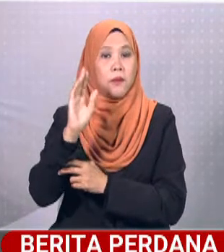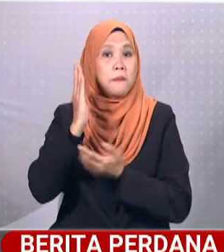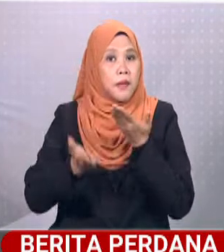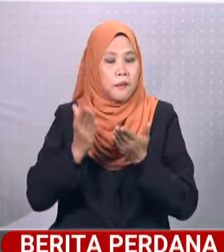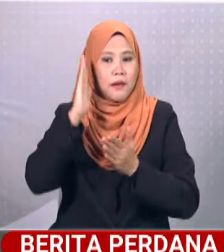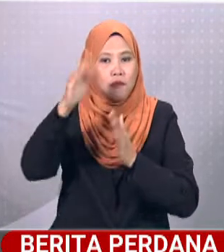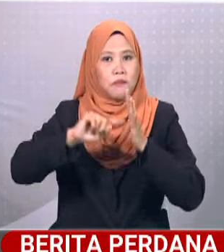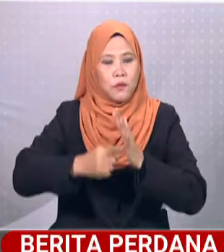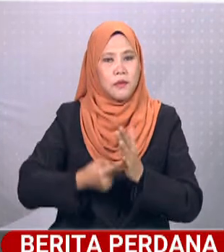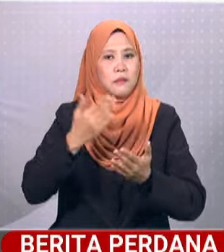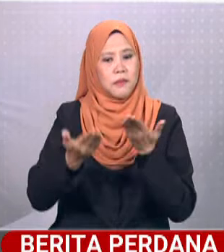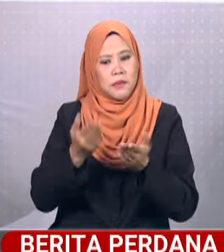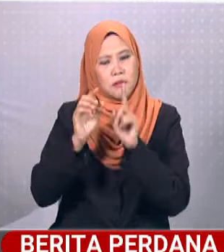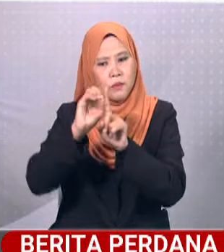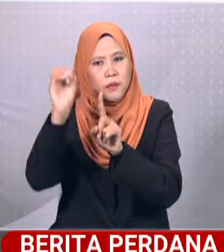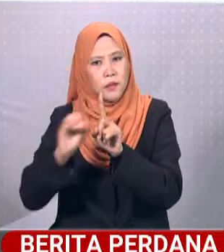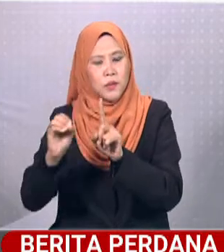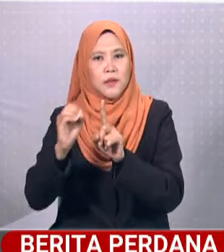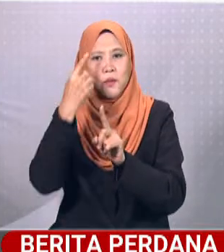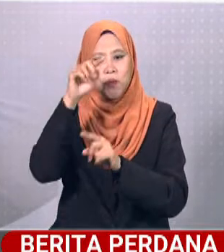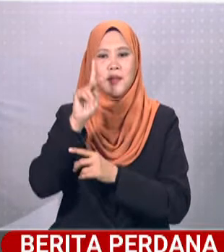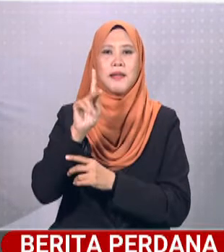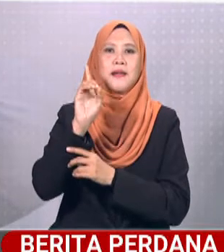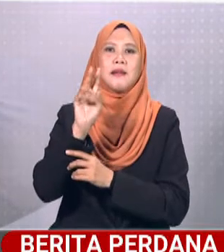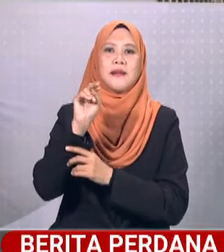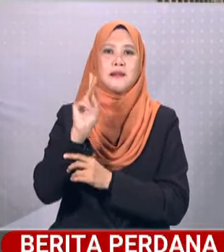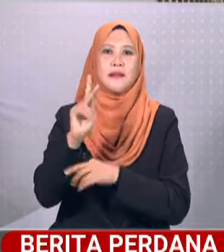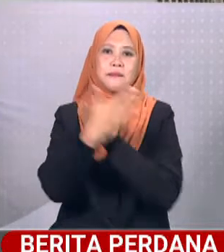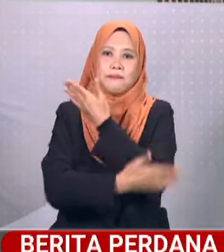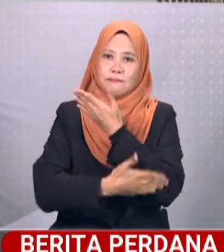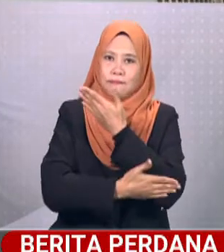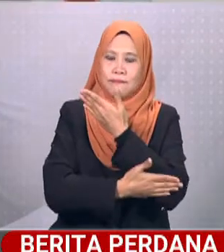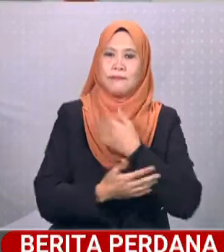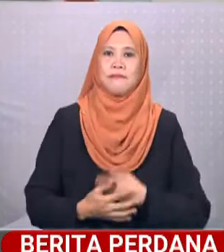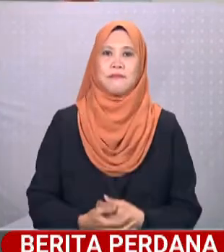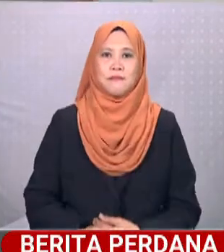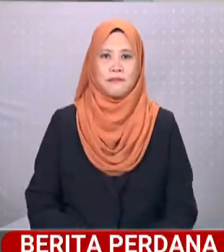akan menyumbang 0.1% terhadap KDNK negara.